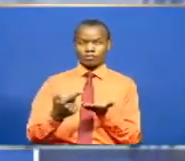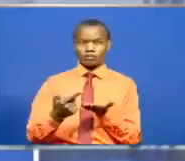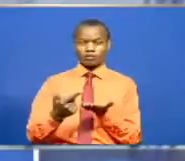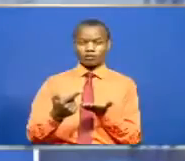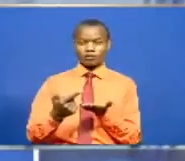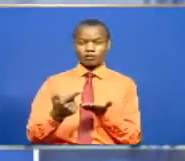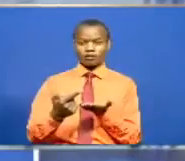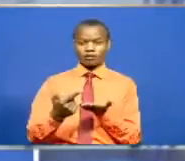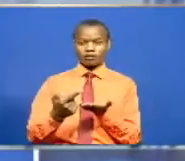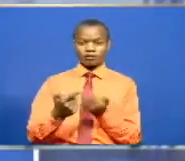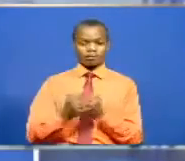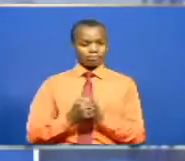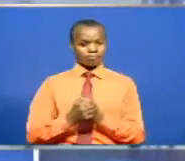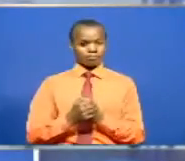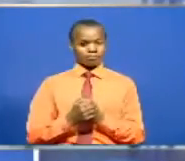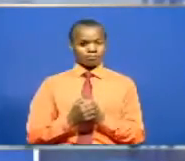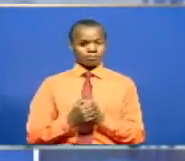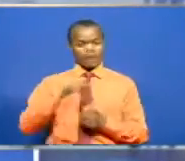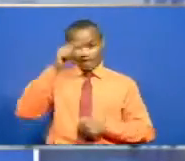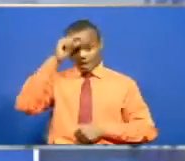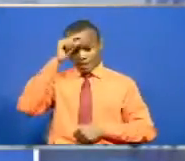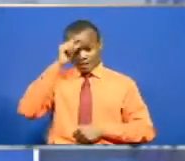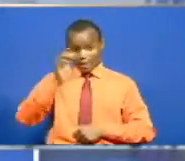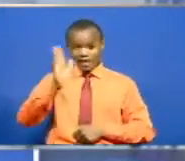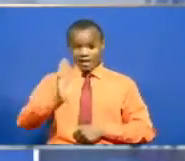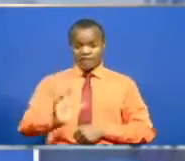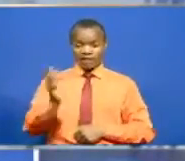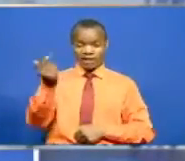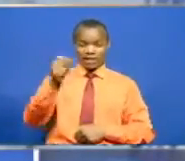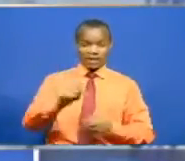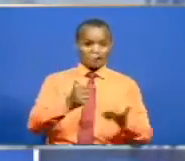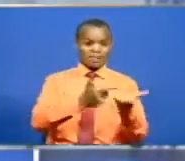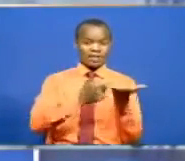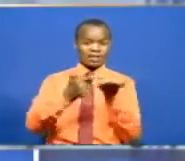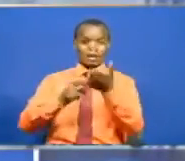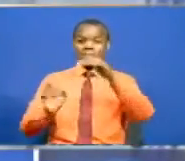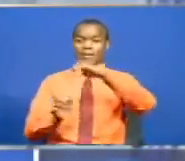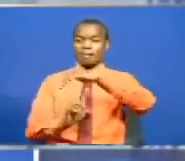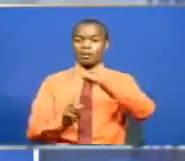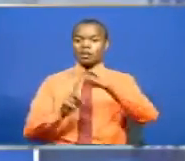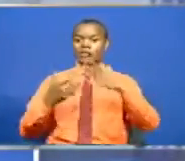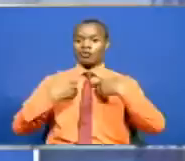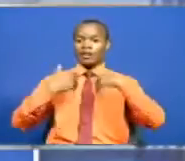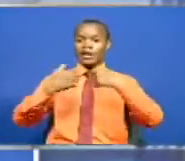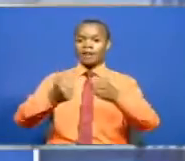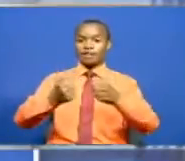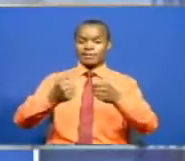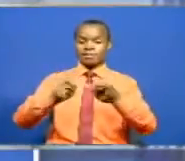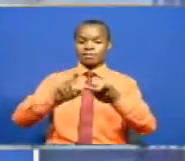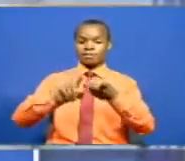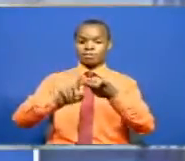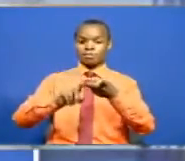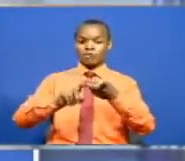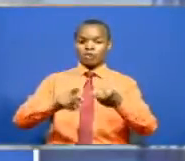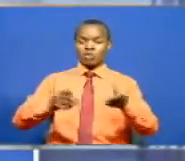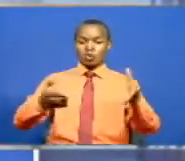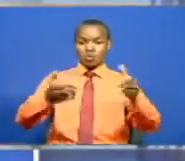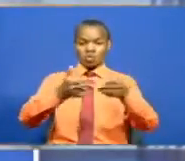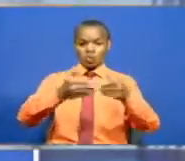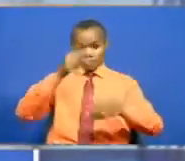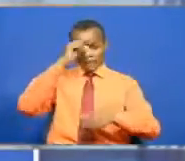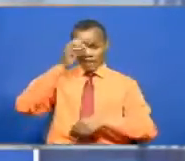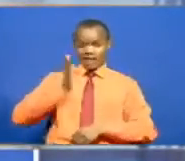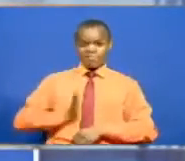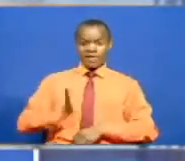the decision makers in the side of the employers, the Ministry of Health and the Council of Governors sitting